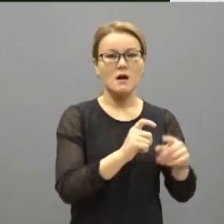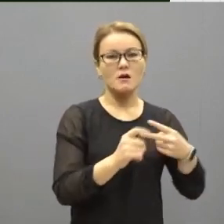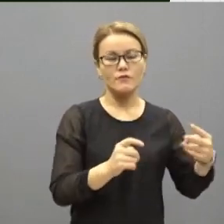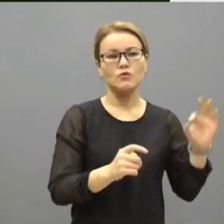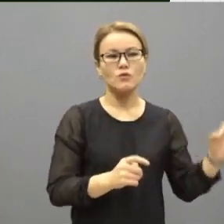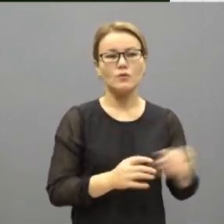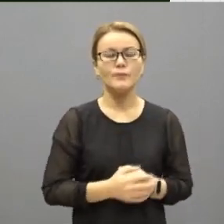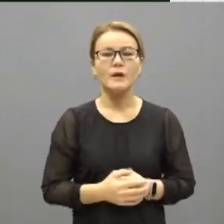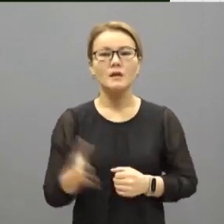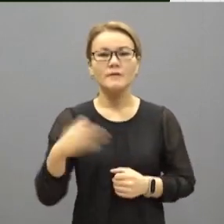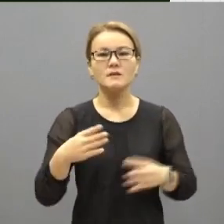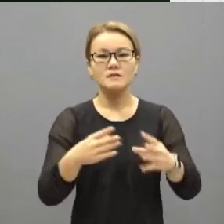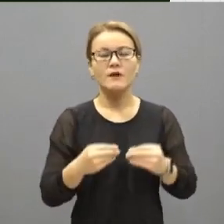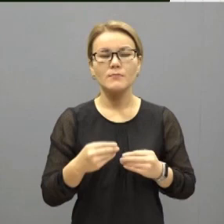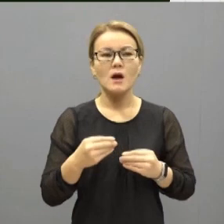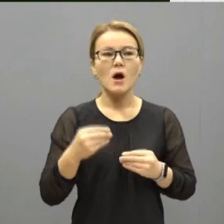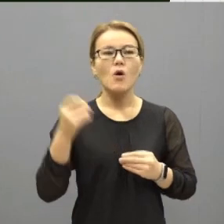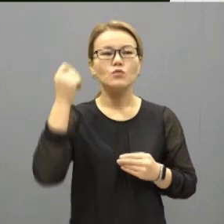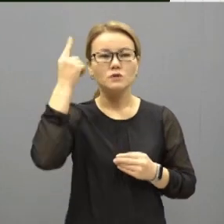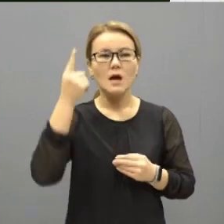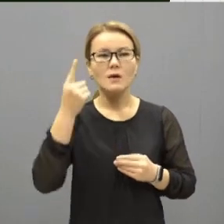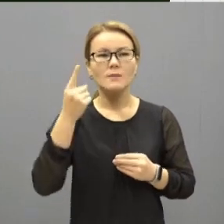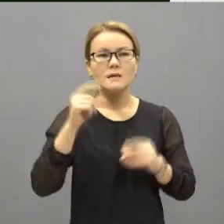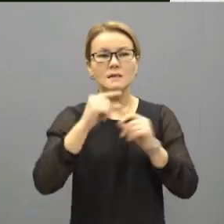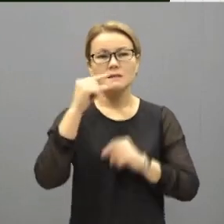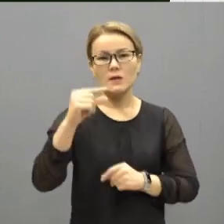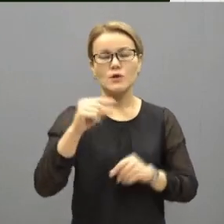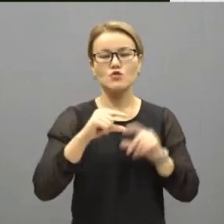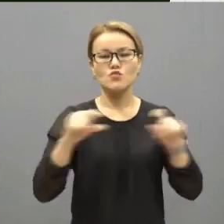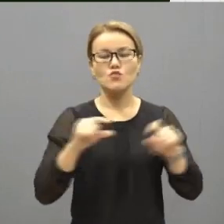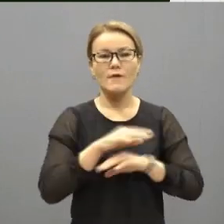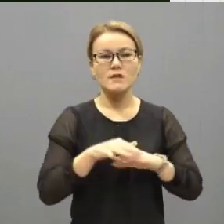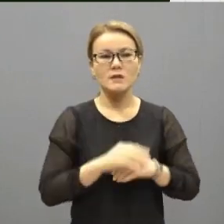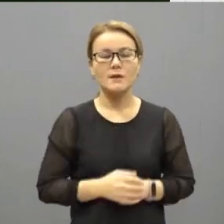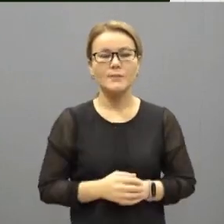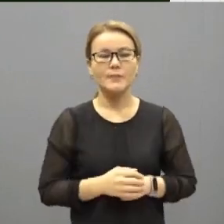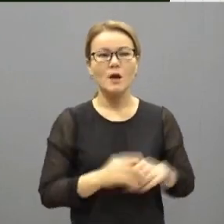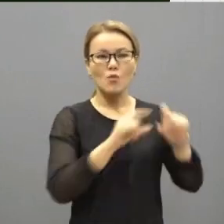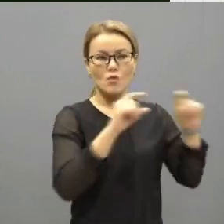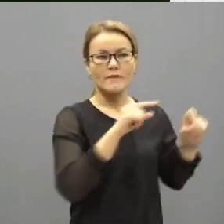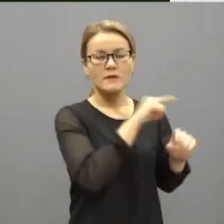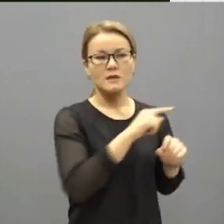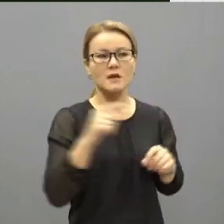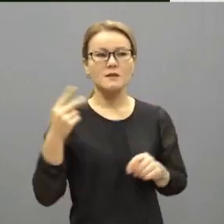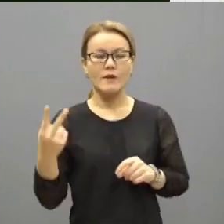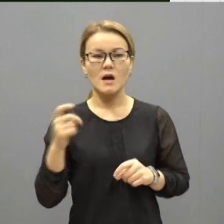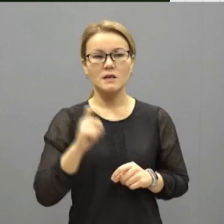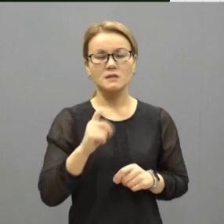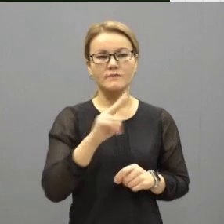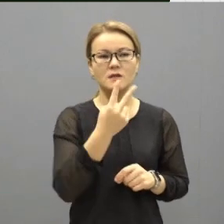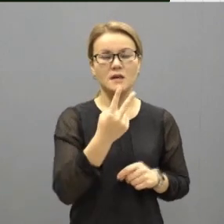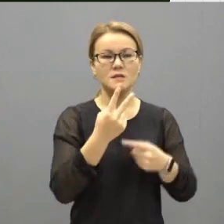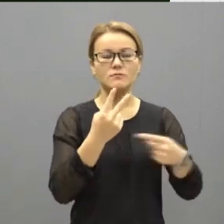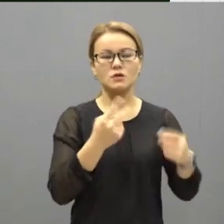Давайте с вами определим степень уравнения. Уравнение записано в виде 2x в квадрате